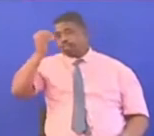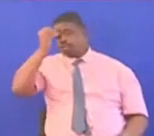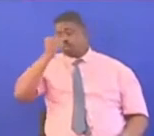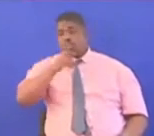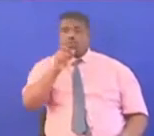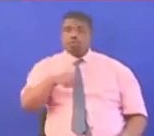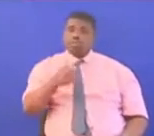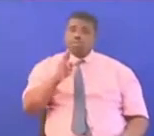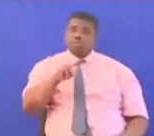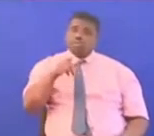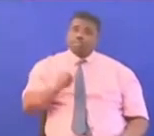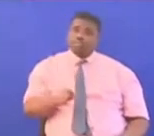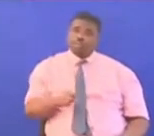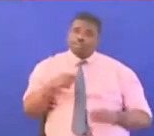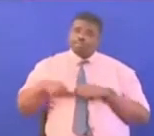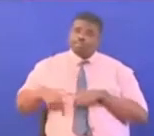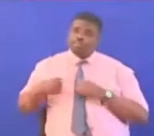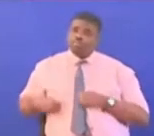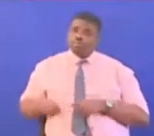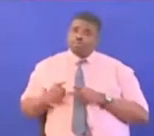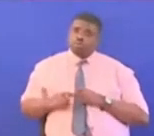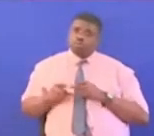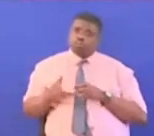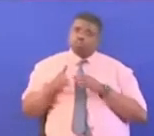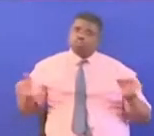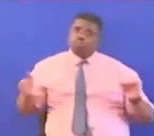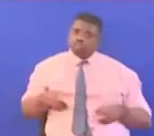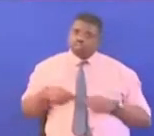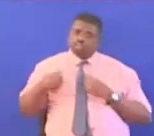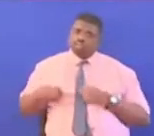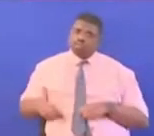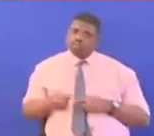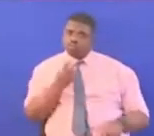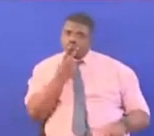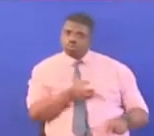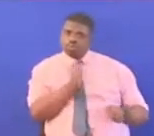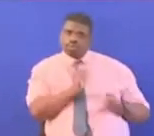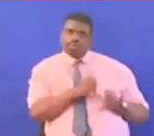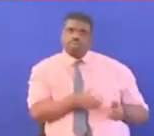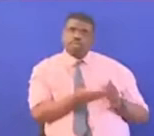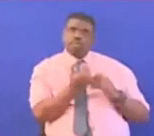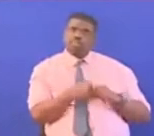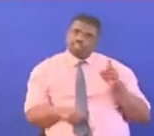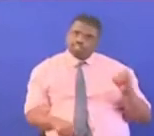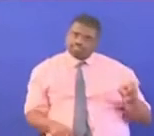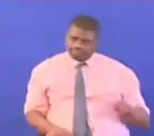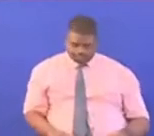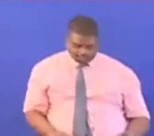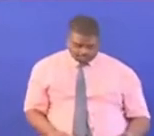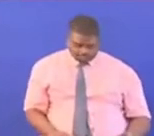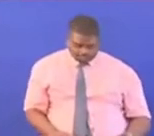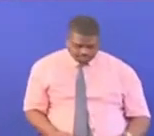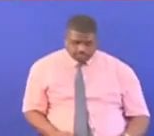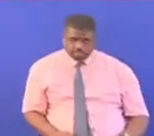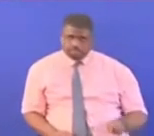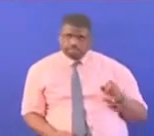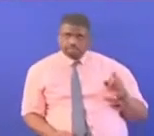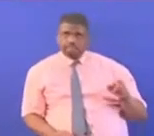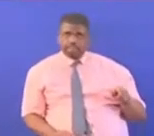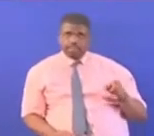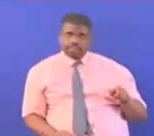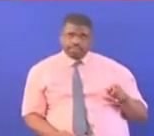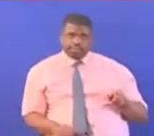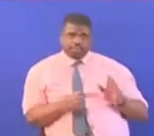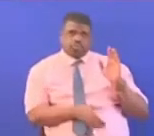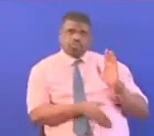watu watanapa mwanze kuwa na moyo wa mjifungueni moyo wenu, muone kwamba haya mambo yanawezekana. Na hii iwe